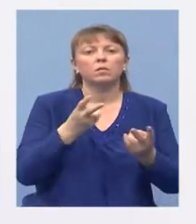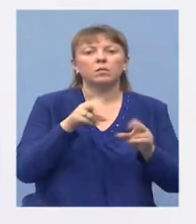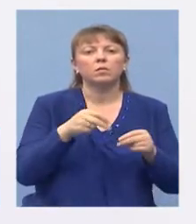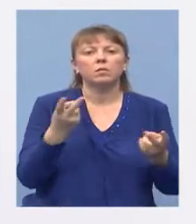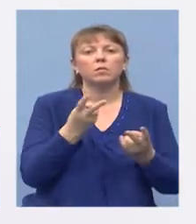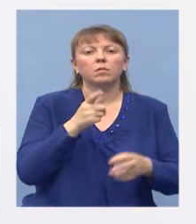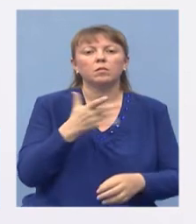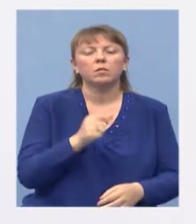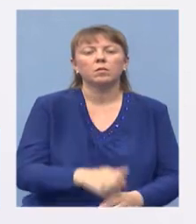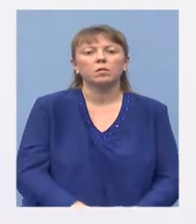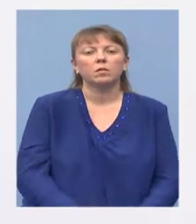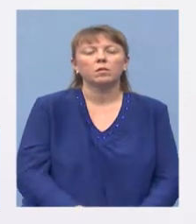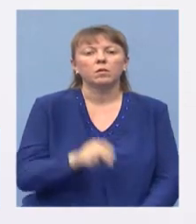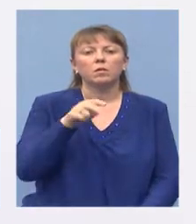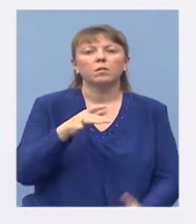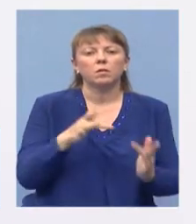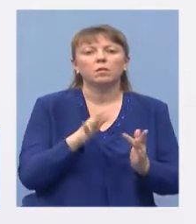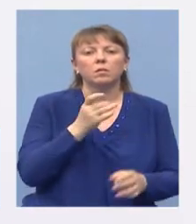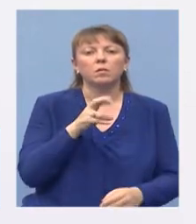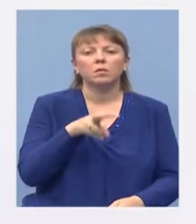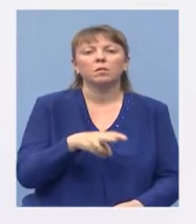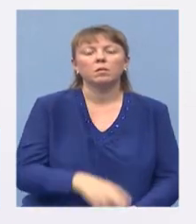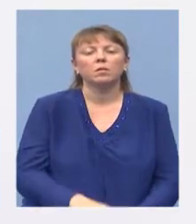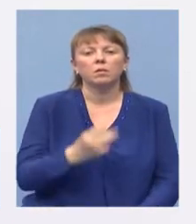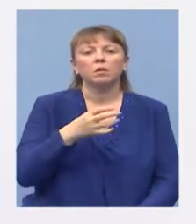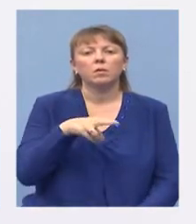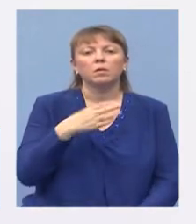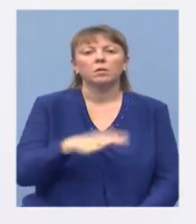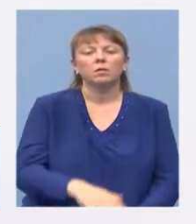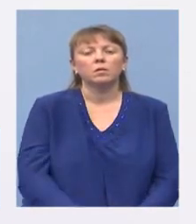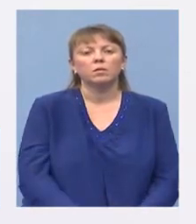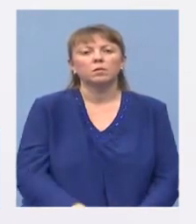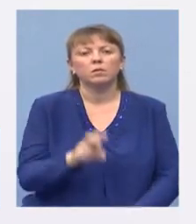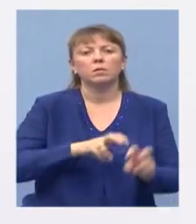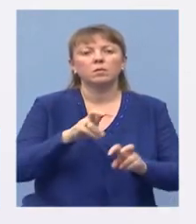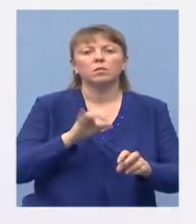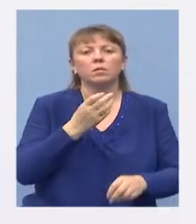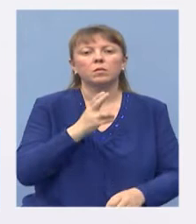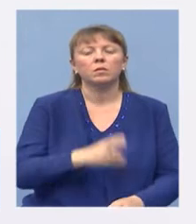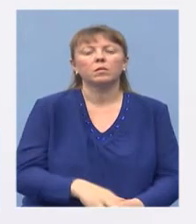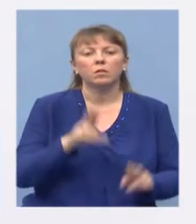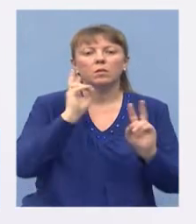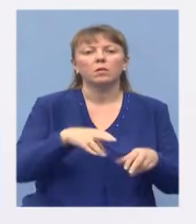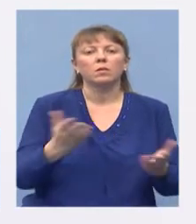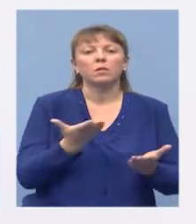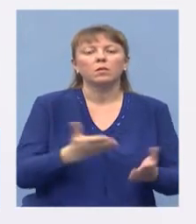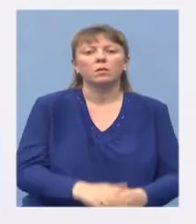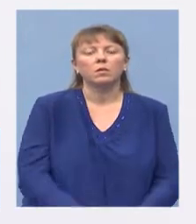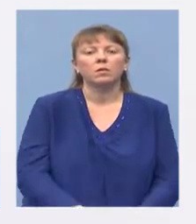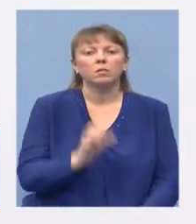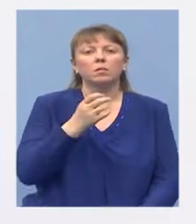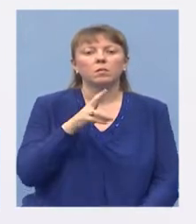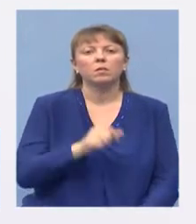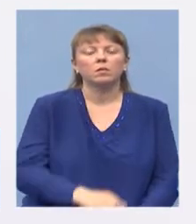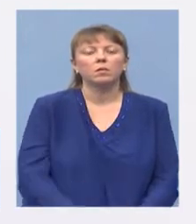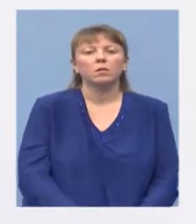иную услугу, вы заходите в EGOV Mobile или на сайт egov.kz, набираете ее в поисковике, даже если не знаете, в какой вкладке находится, то